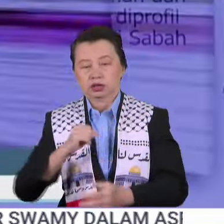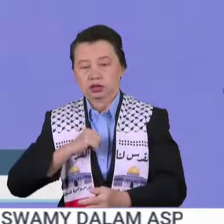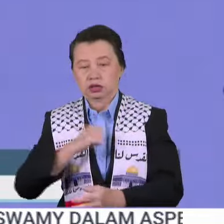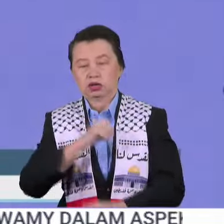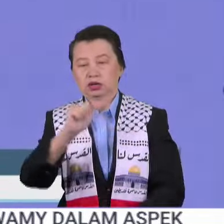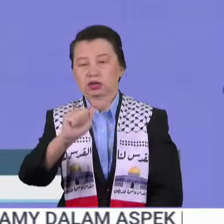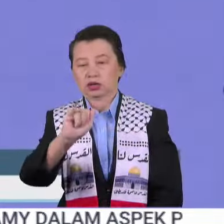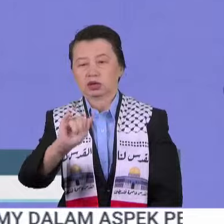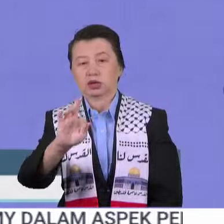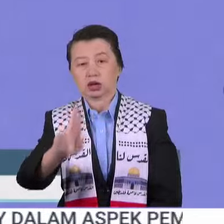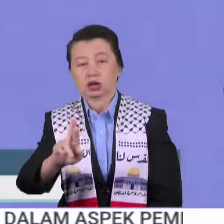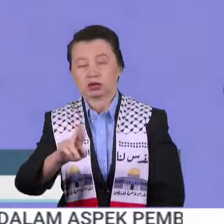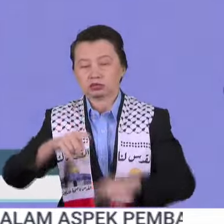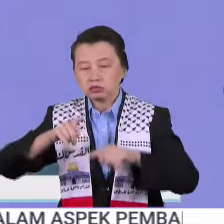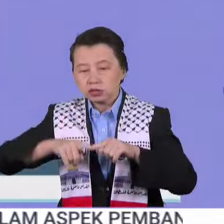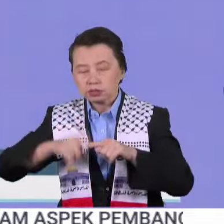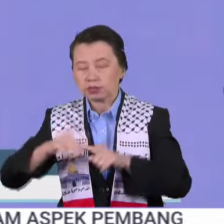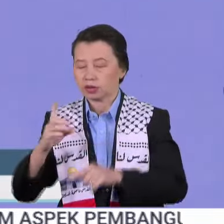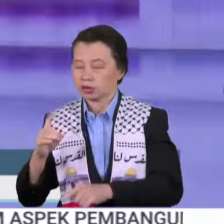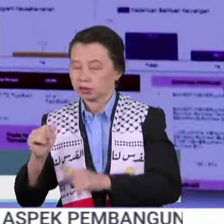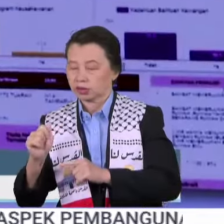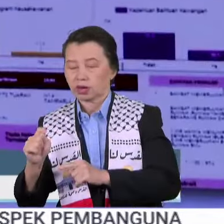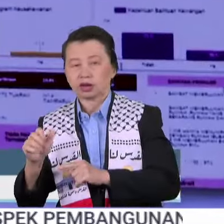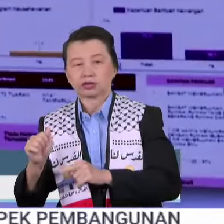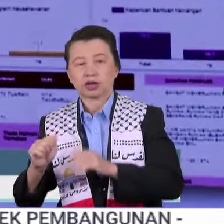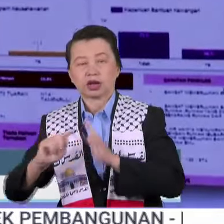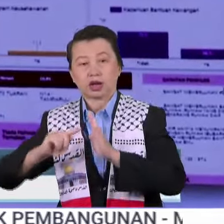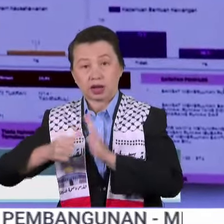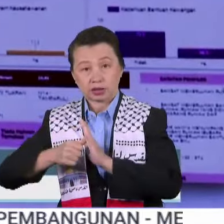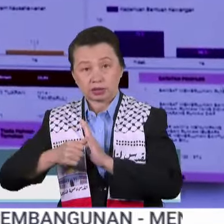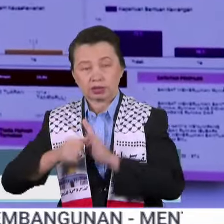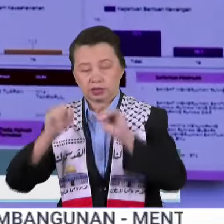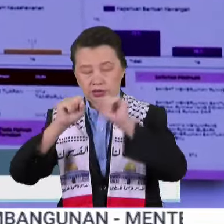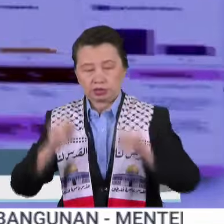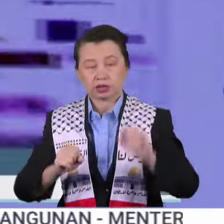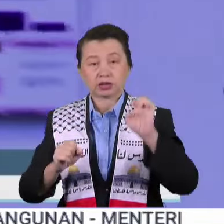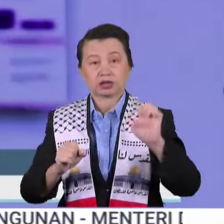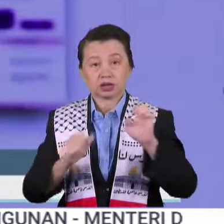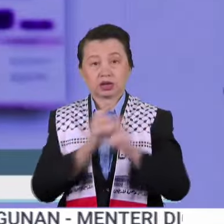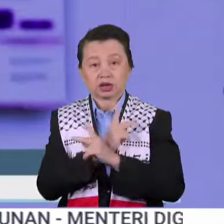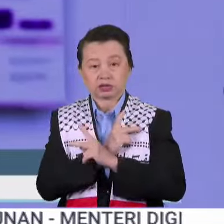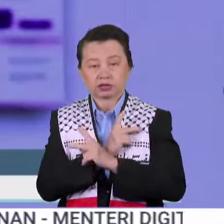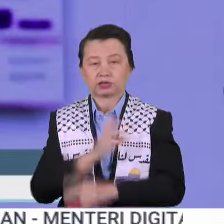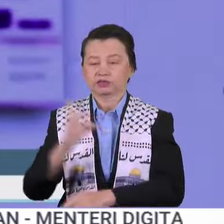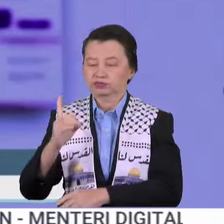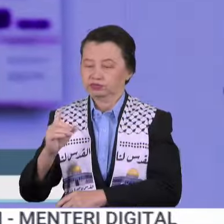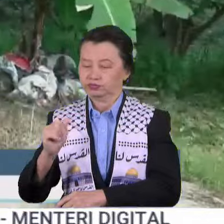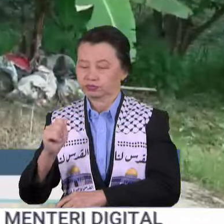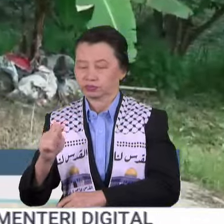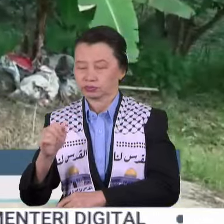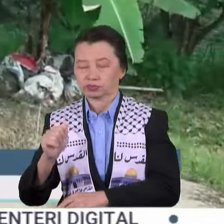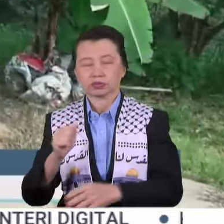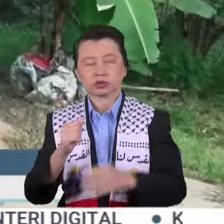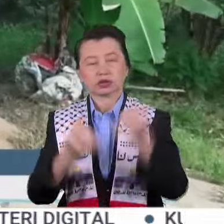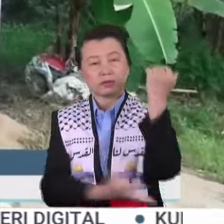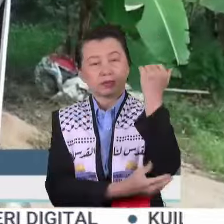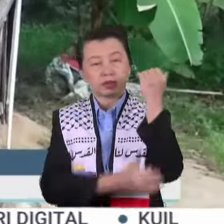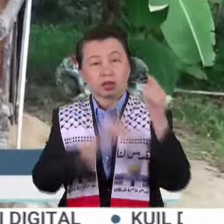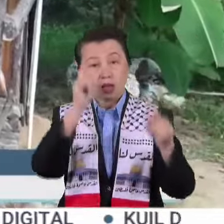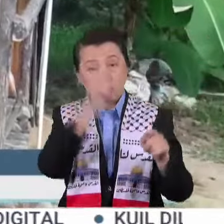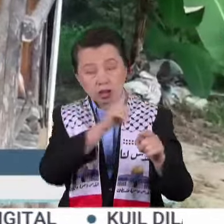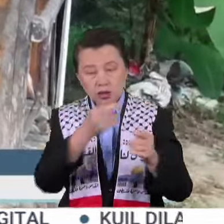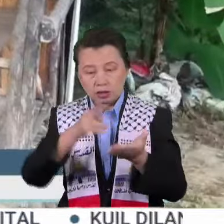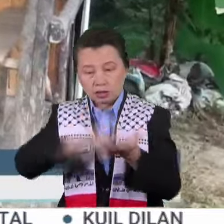Rumah AIR berdasarkan data asas dalam sistem IKASI. Berdasarkan data terkini, bilangan miskin tegar